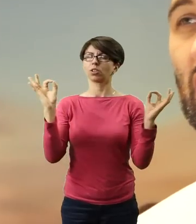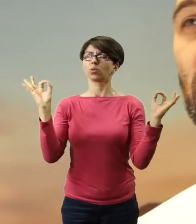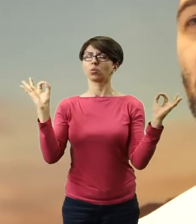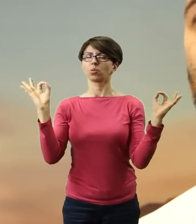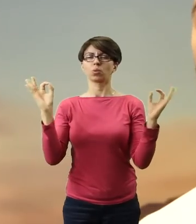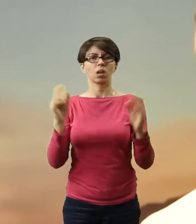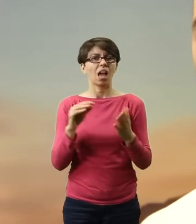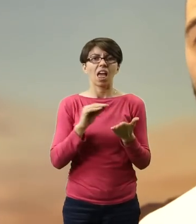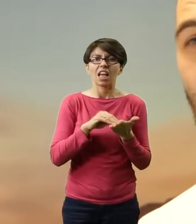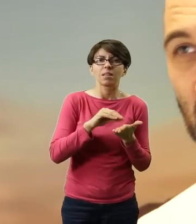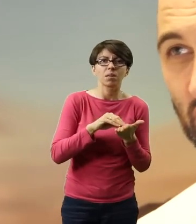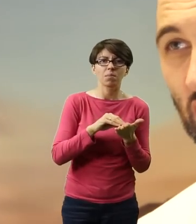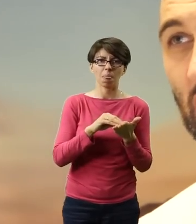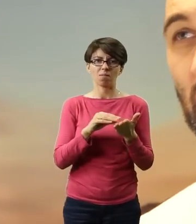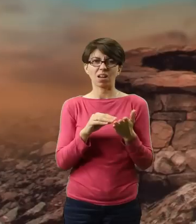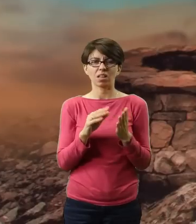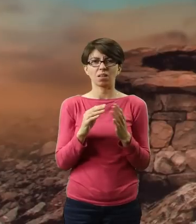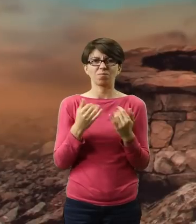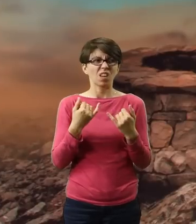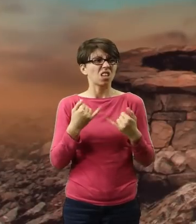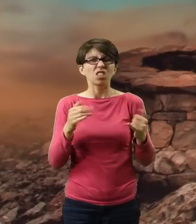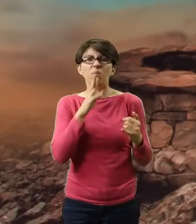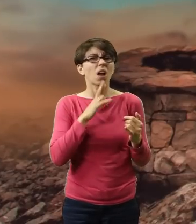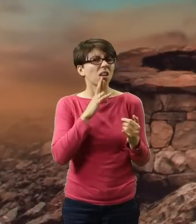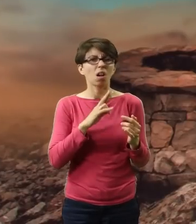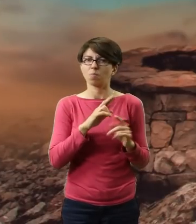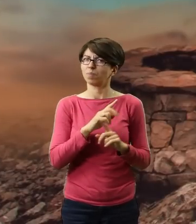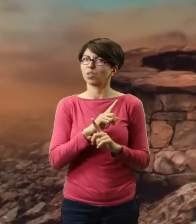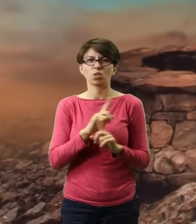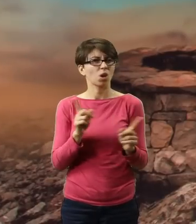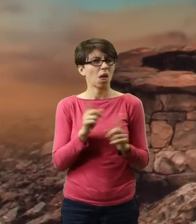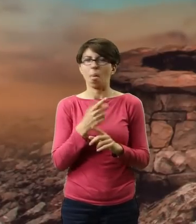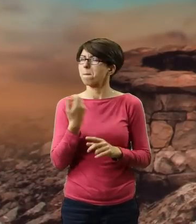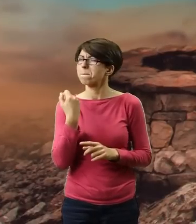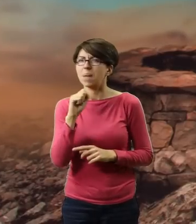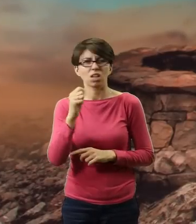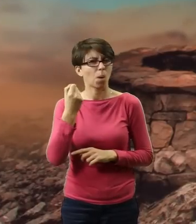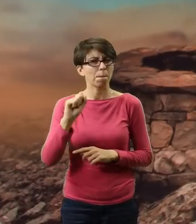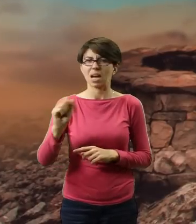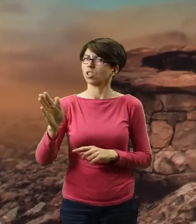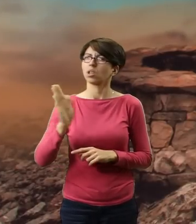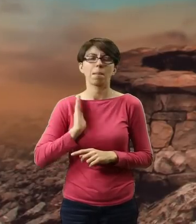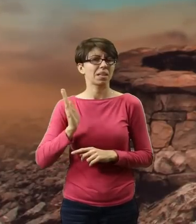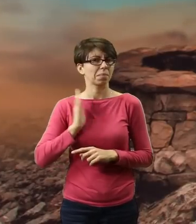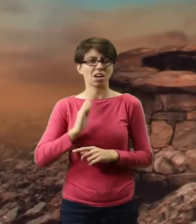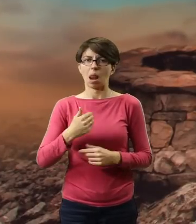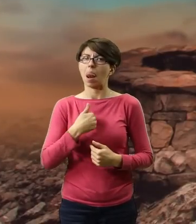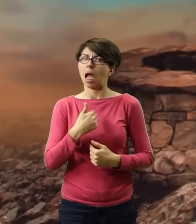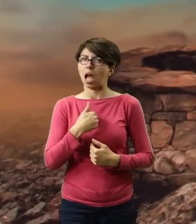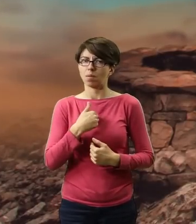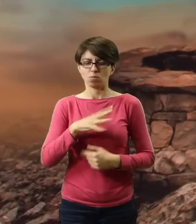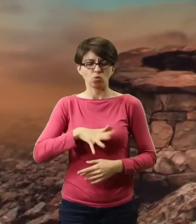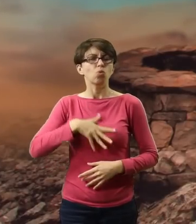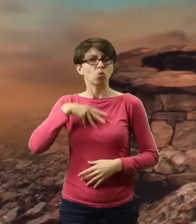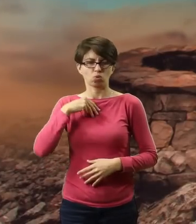była czy eksperymentowanie ze Wschodem jest z punktu walki duchowej i